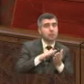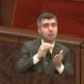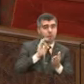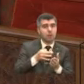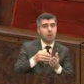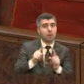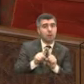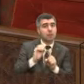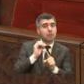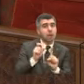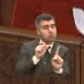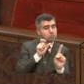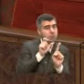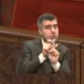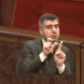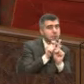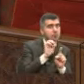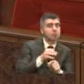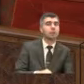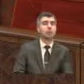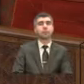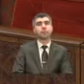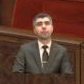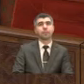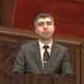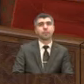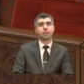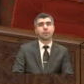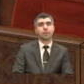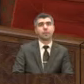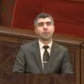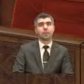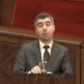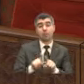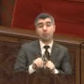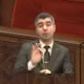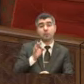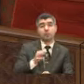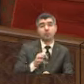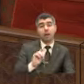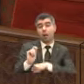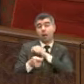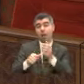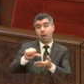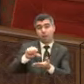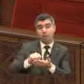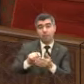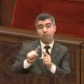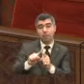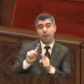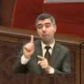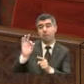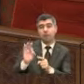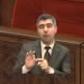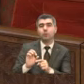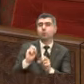التي تؤطر، هي التي تشرف. أنا نقول لك أنا كنأكد لك أن العالم المجال القاري ما استفدش بالكفية اللازمة،